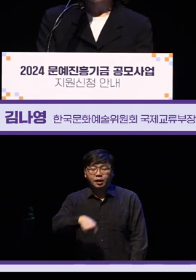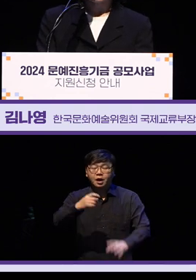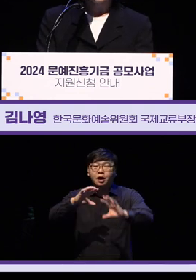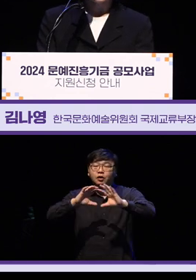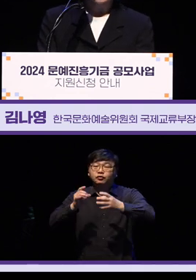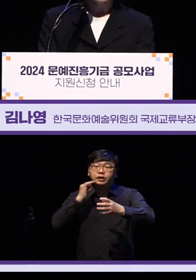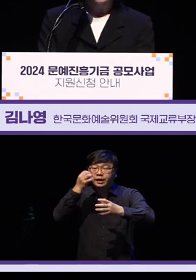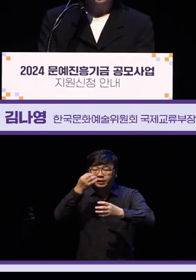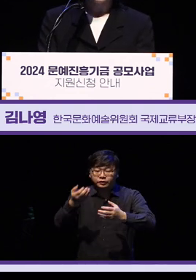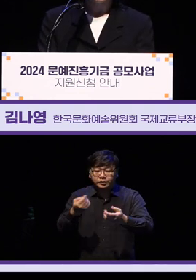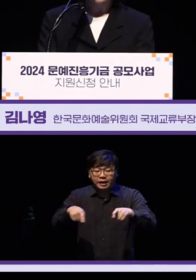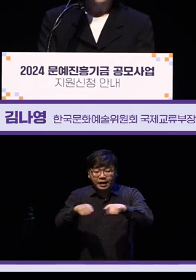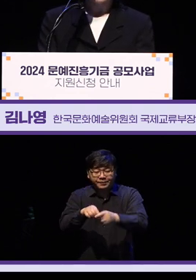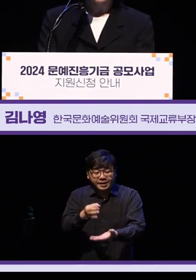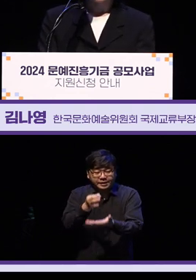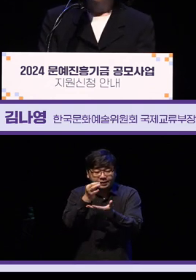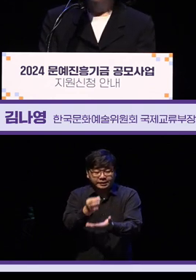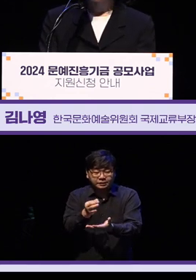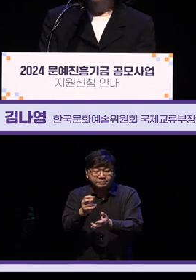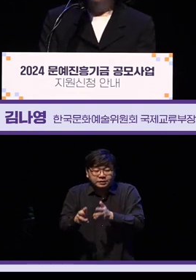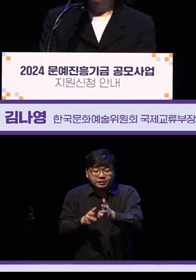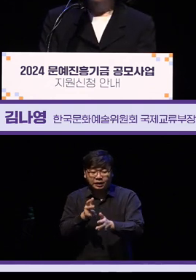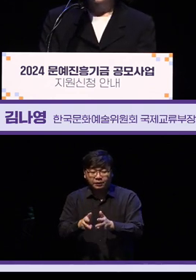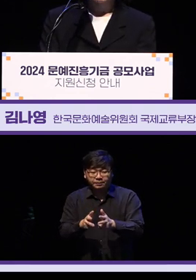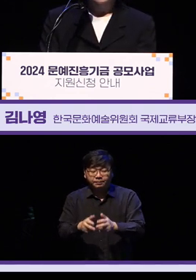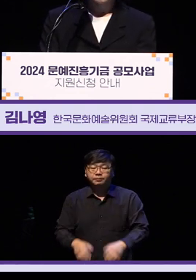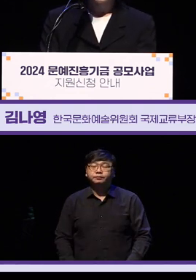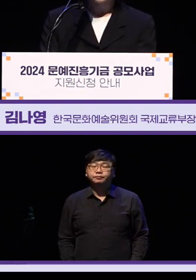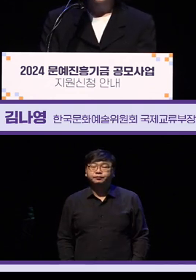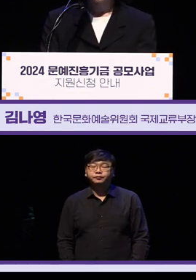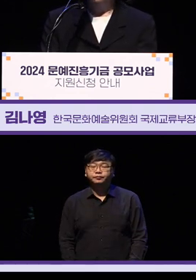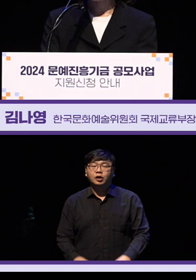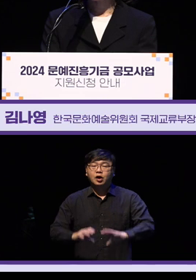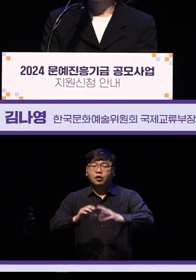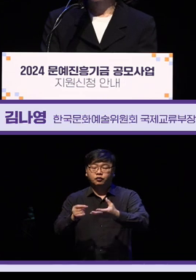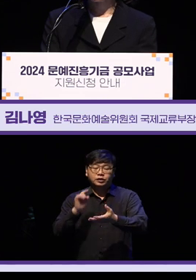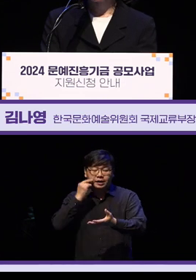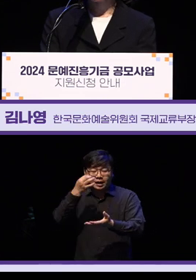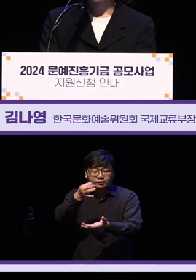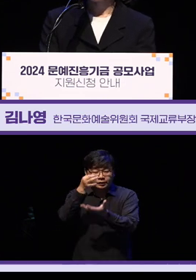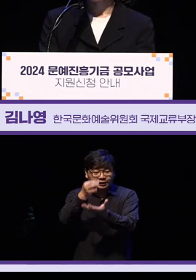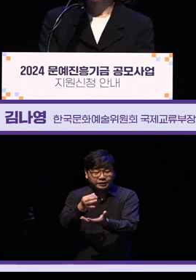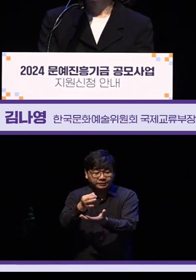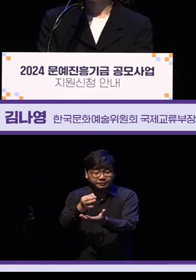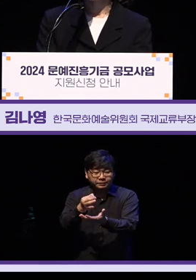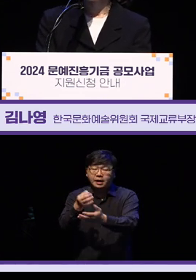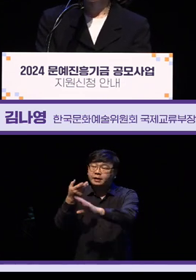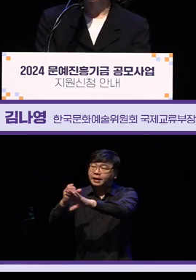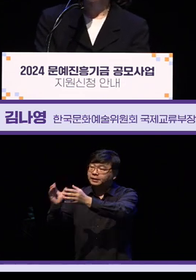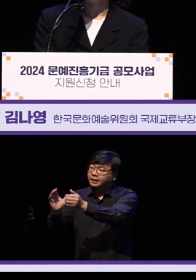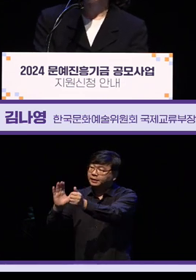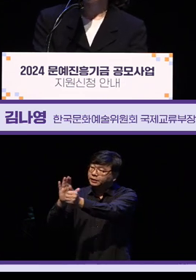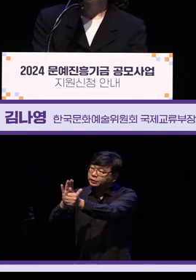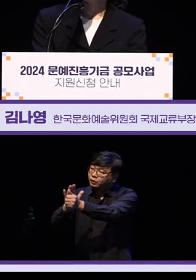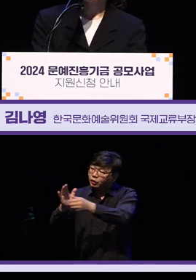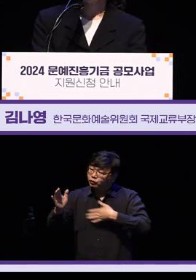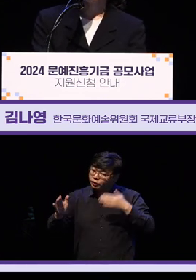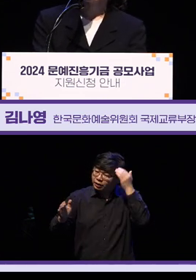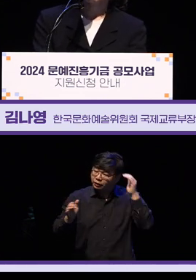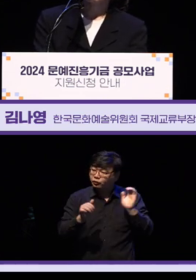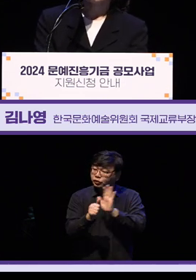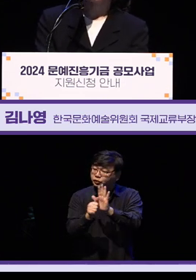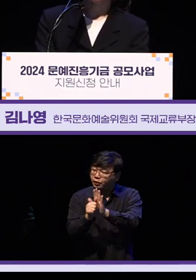다음은 국제예술 공동기금 사업입니다 국제예술공동기금 사업은 국가를 대표하는 해외 예술 지원기관과의